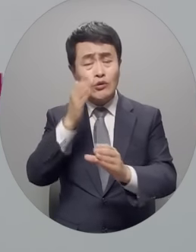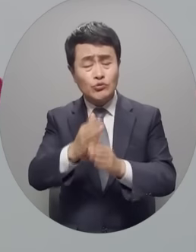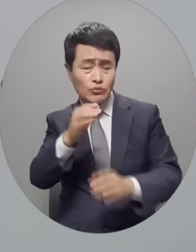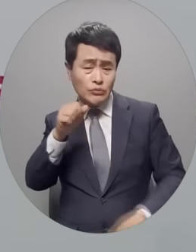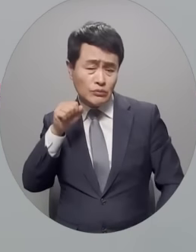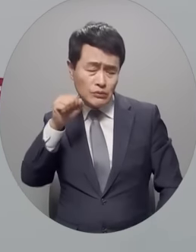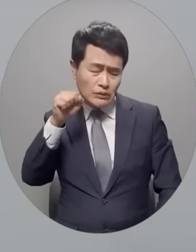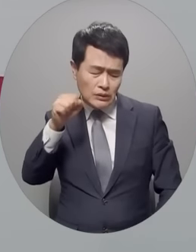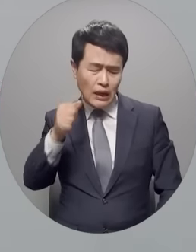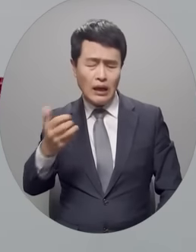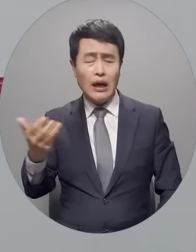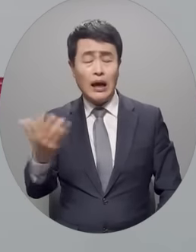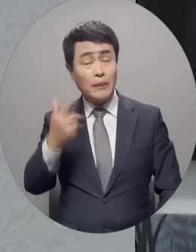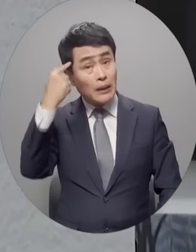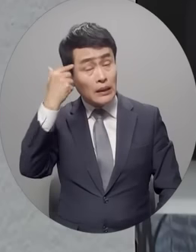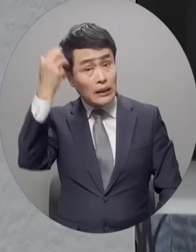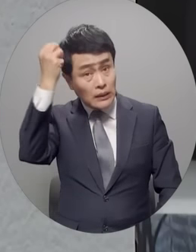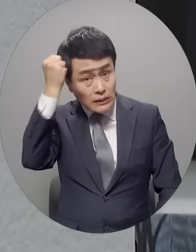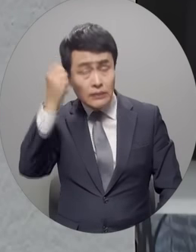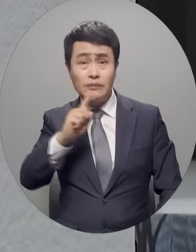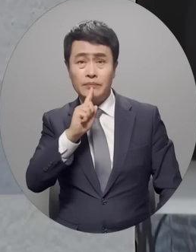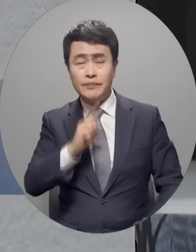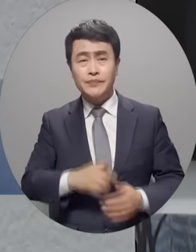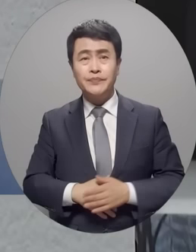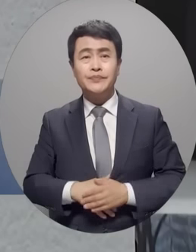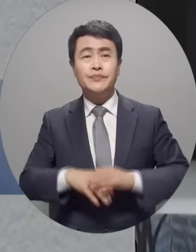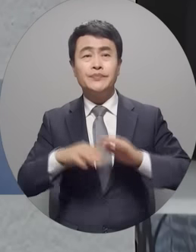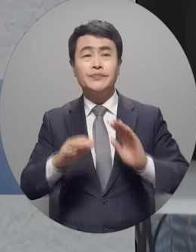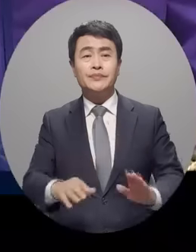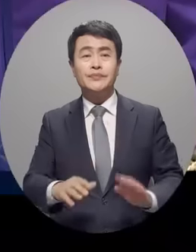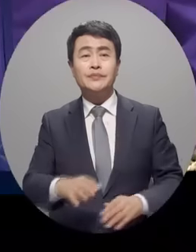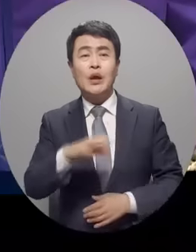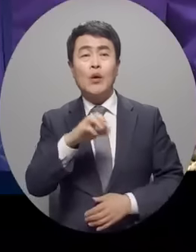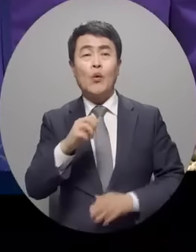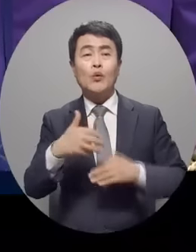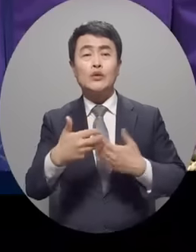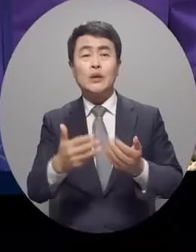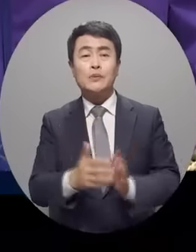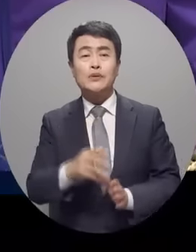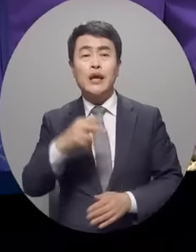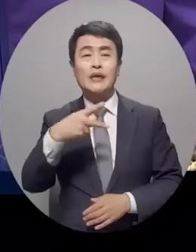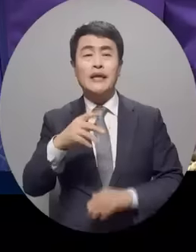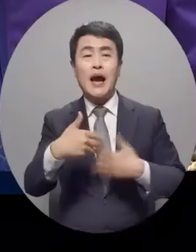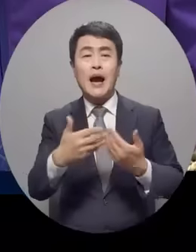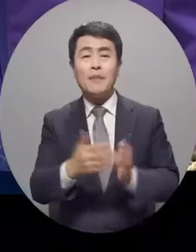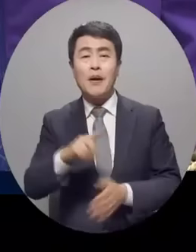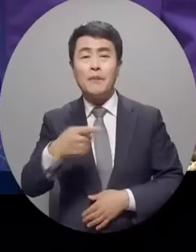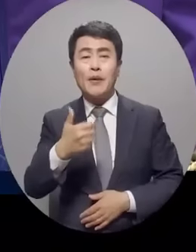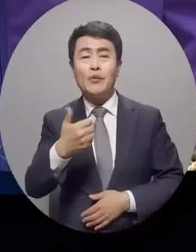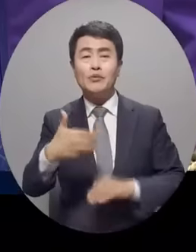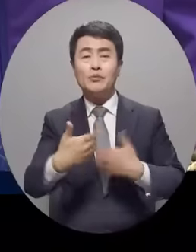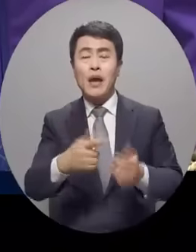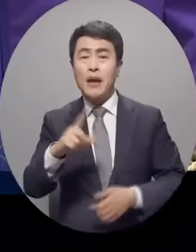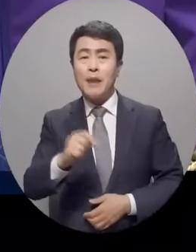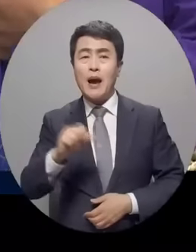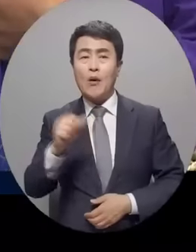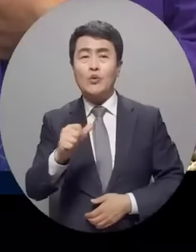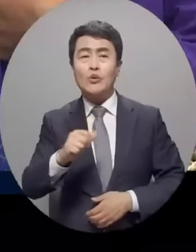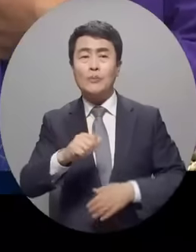아픈 기억들도 떠올렸습니다. 온체 투지 351배, 159배, 15,000배를